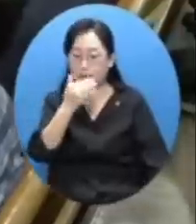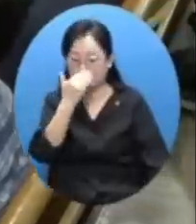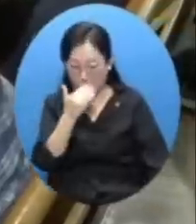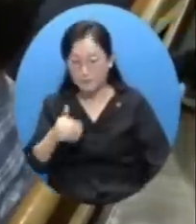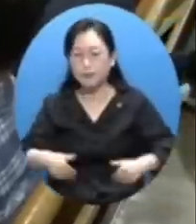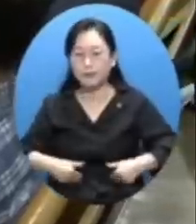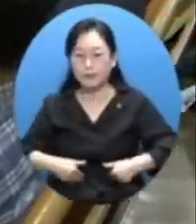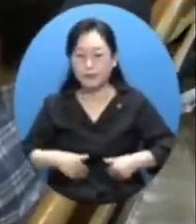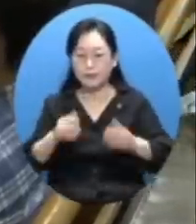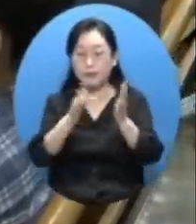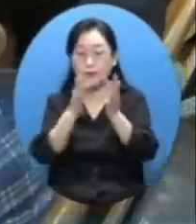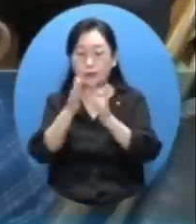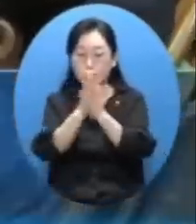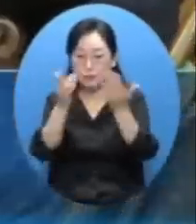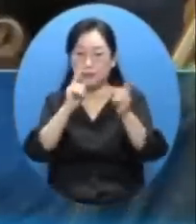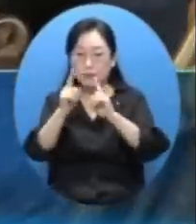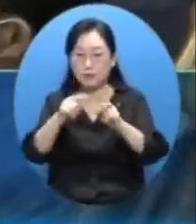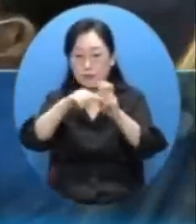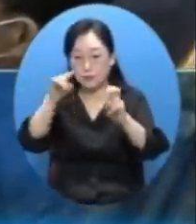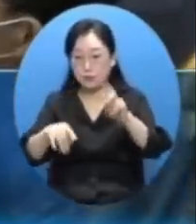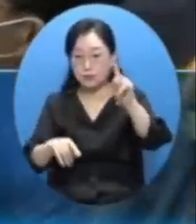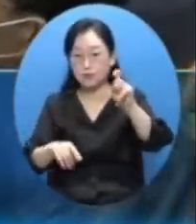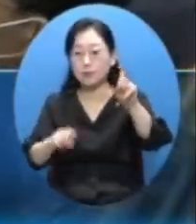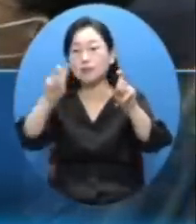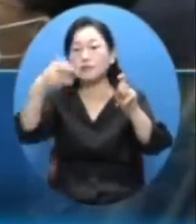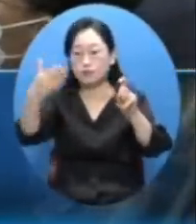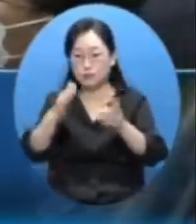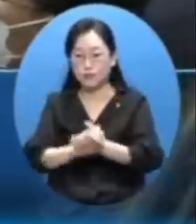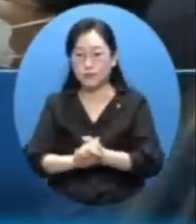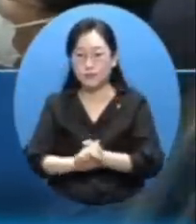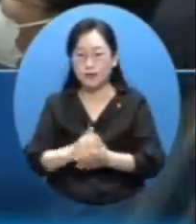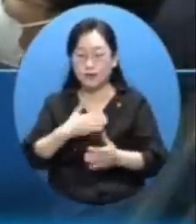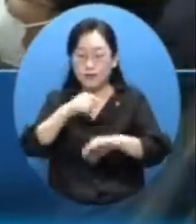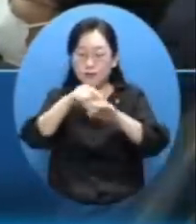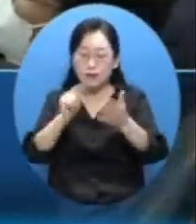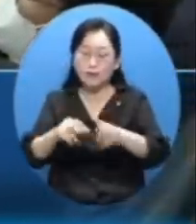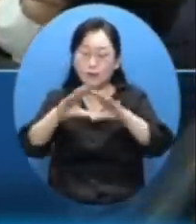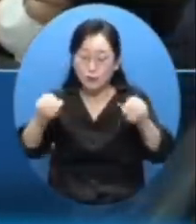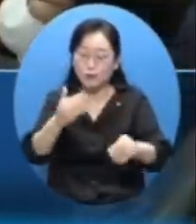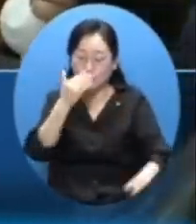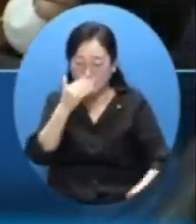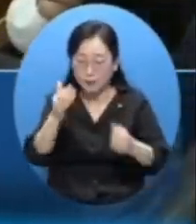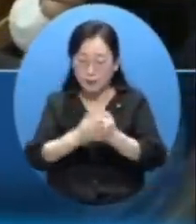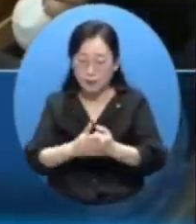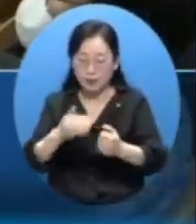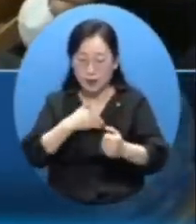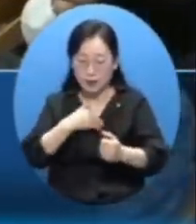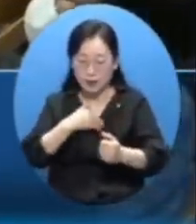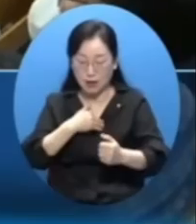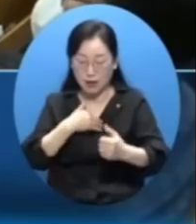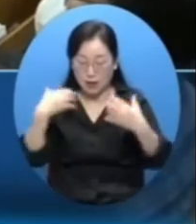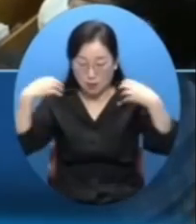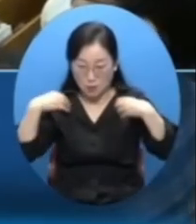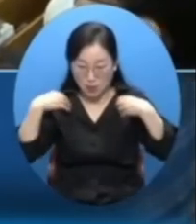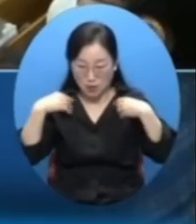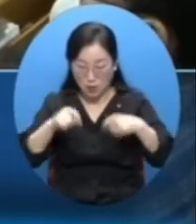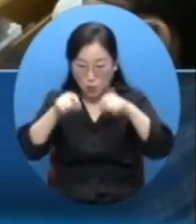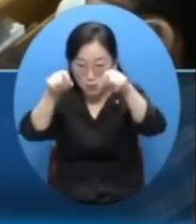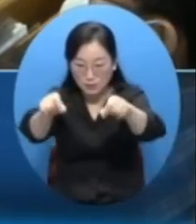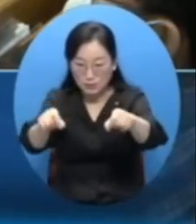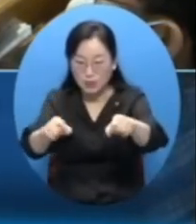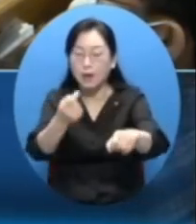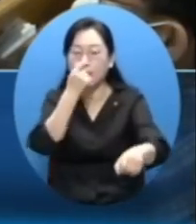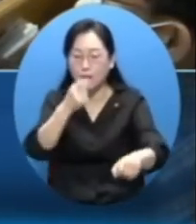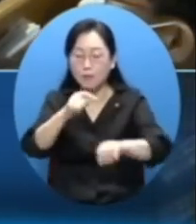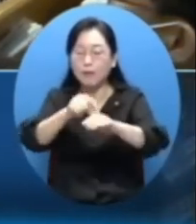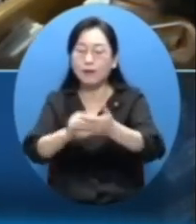친히 말씀하셨습니다. 마태복음 11장 29절에 나는 마음이 온유하고 겸손하니 나의 멍에를 메고 내게 배워라 그리하면 너의 마음이 쉼을